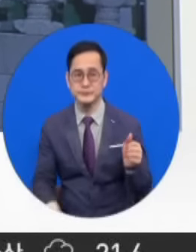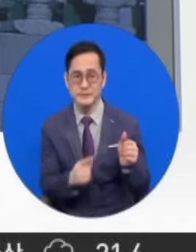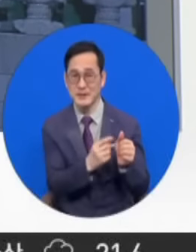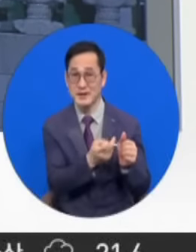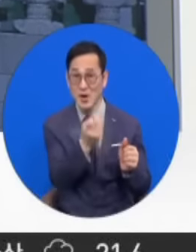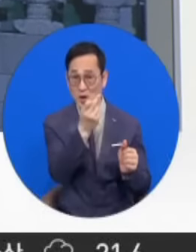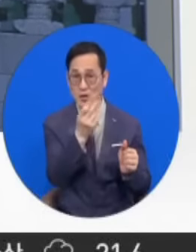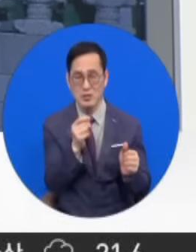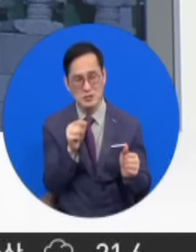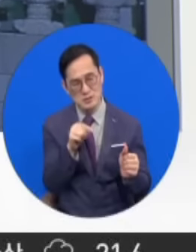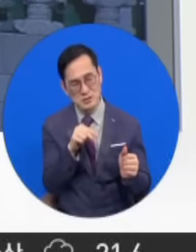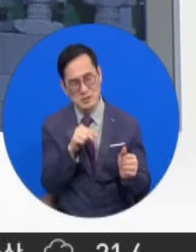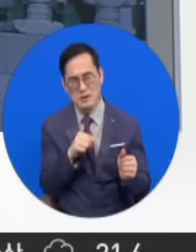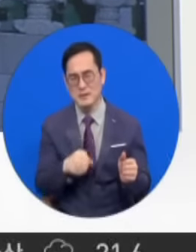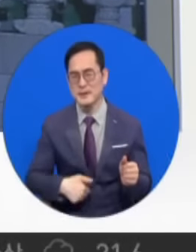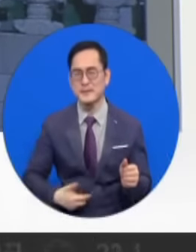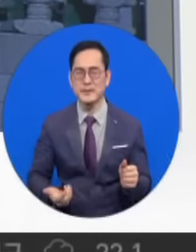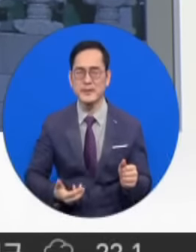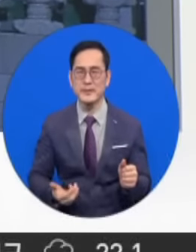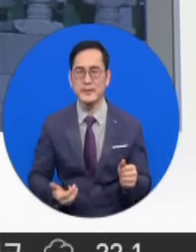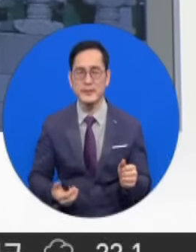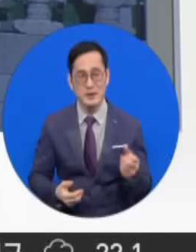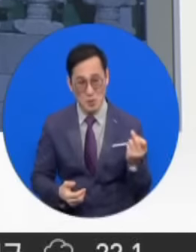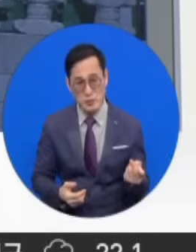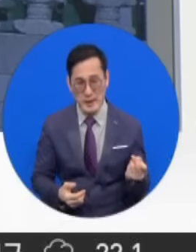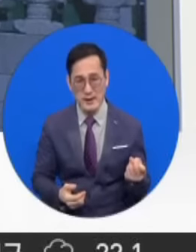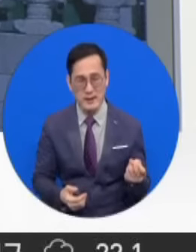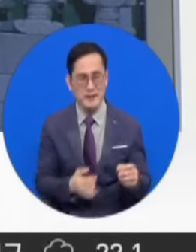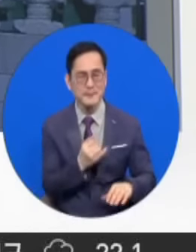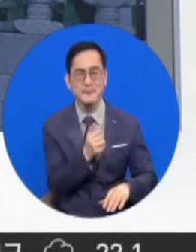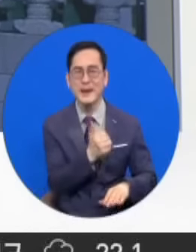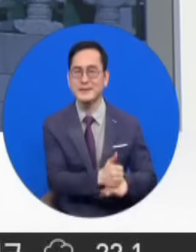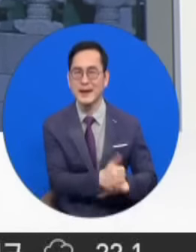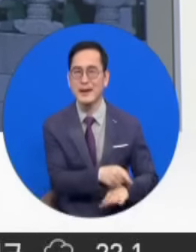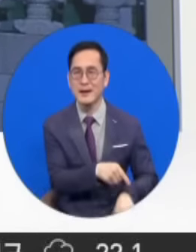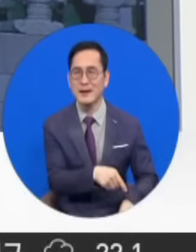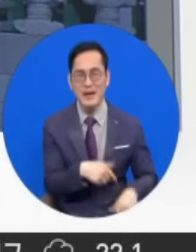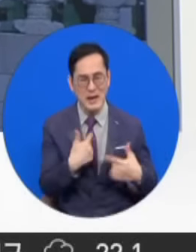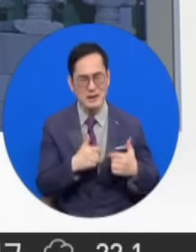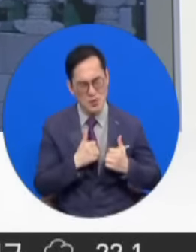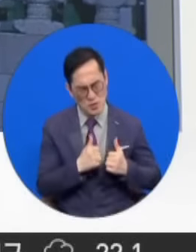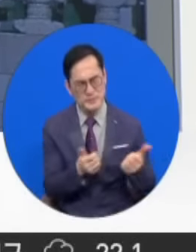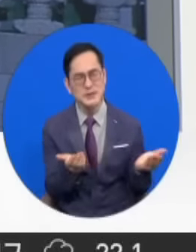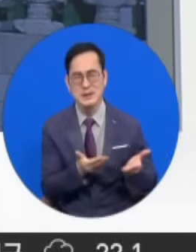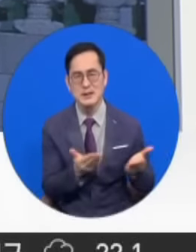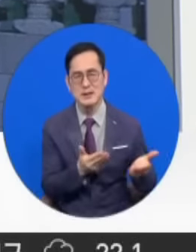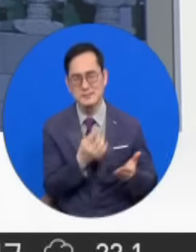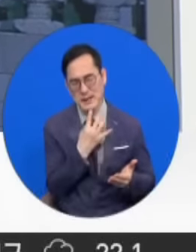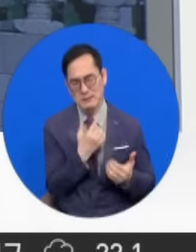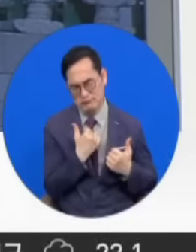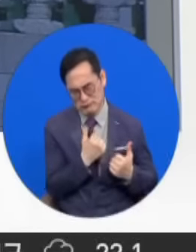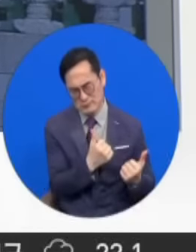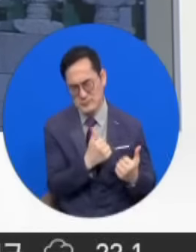참 안타깝다며 한숨을 내쉬었다. 동생은 형제 중 막내인데 밥 먹고 일하는 것밖에 모르던 애라며